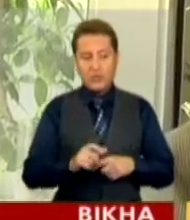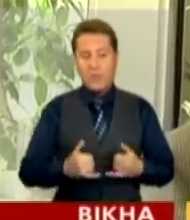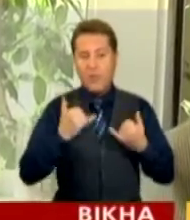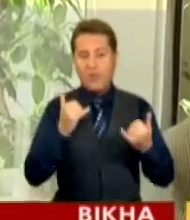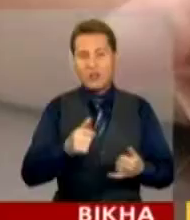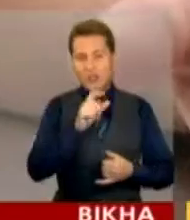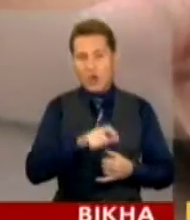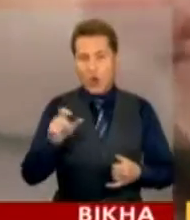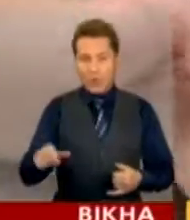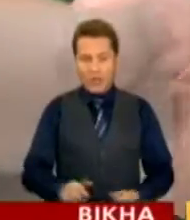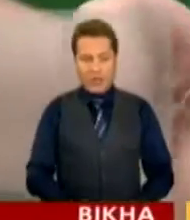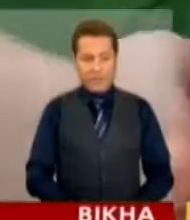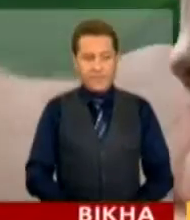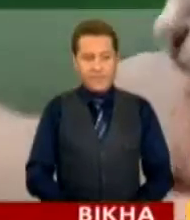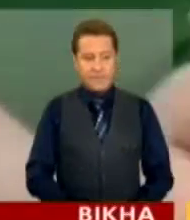люди і...